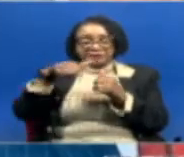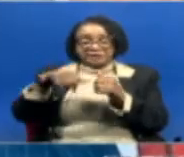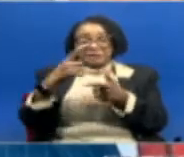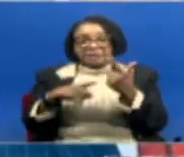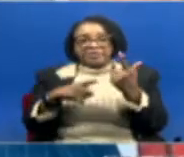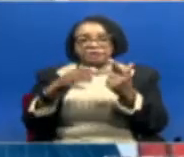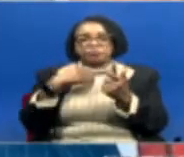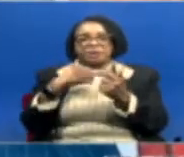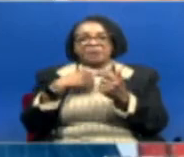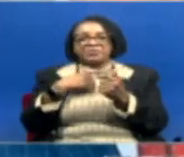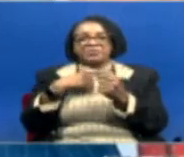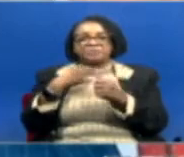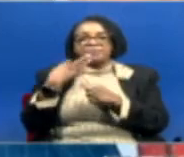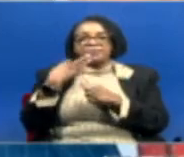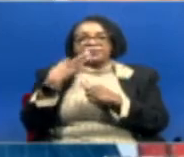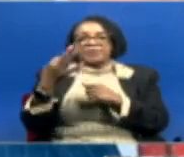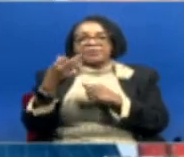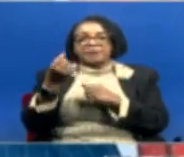wanafunzi